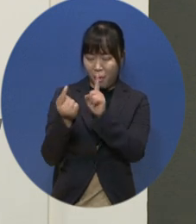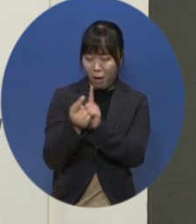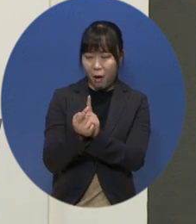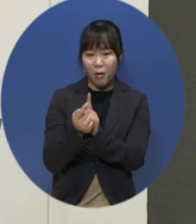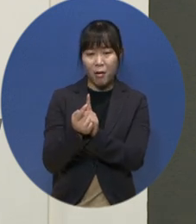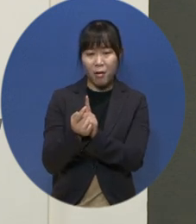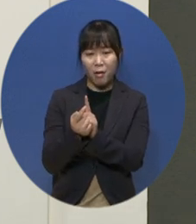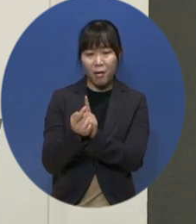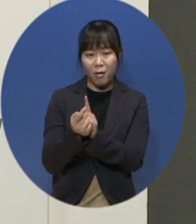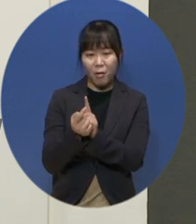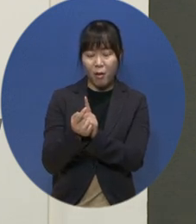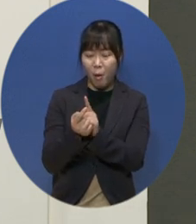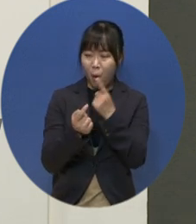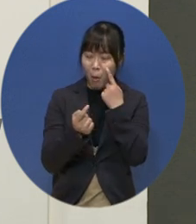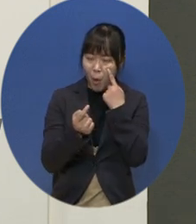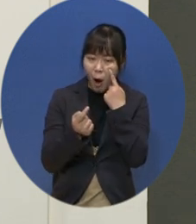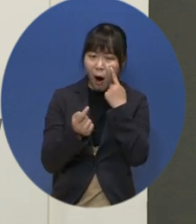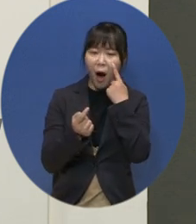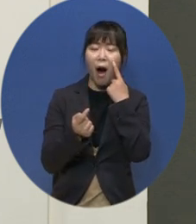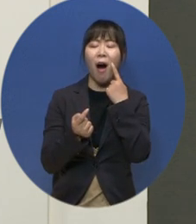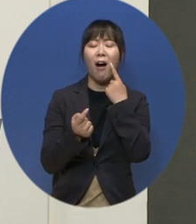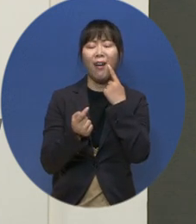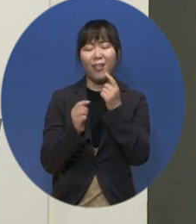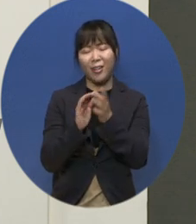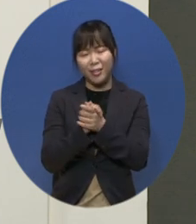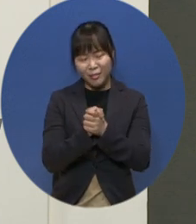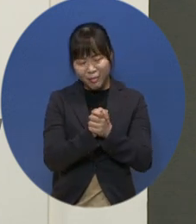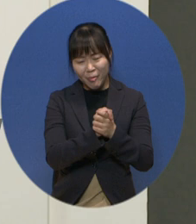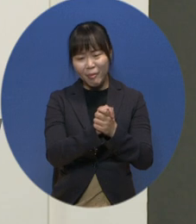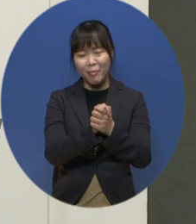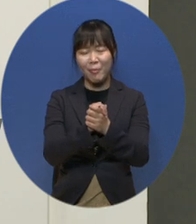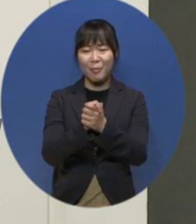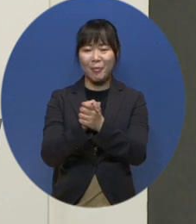이렇게 뵈니까 다정다감하고